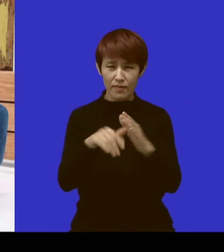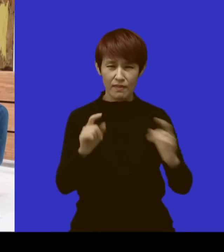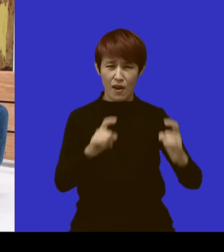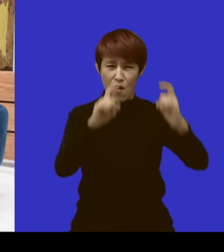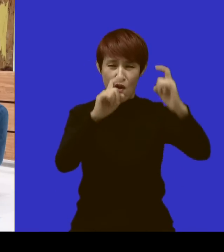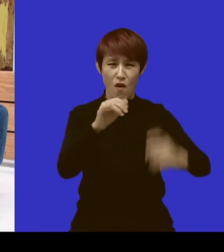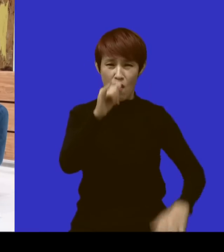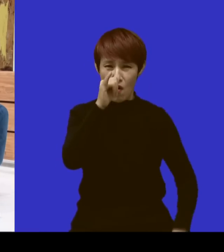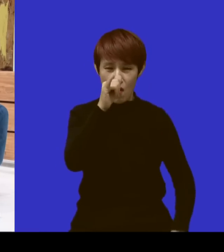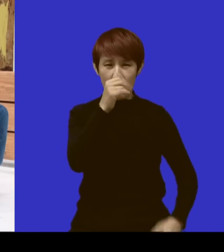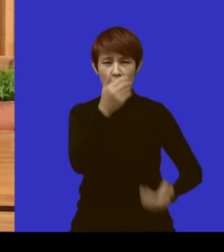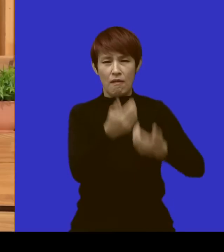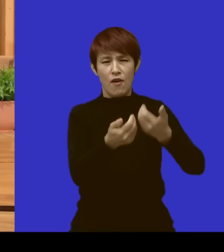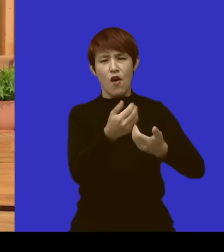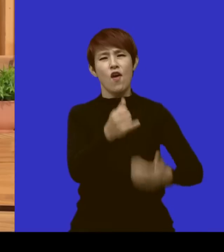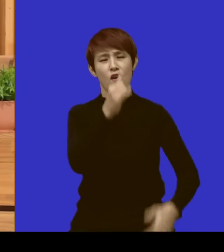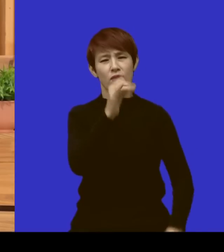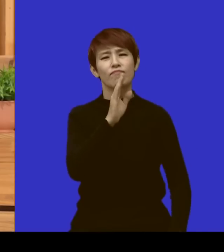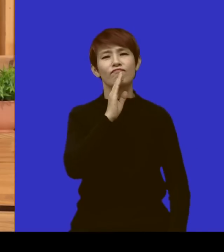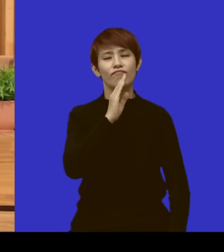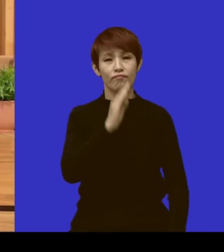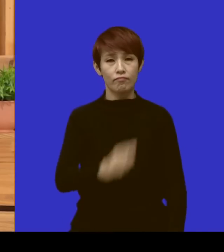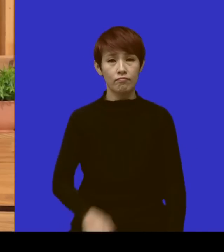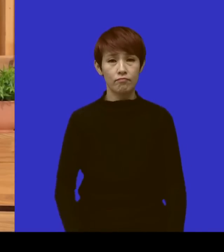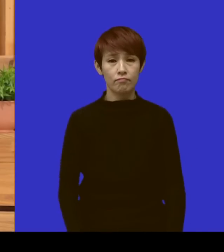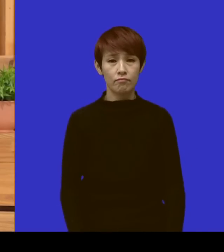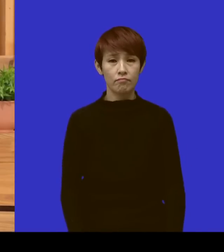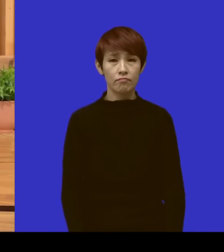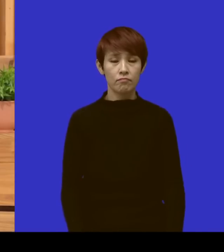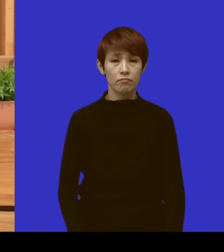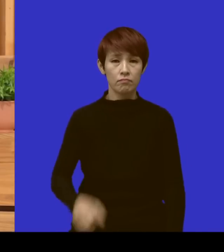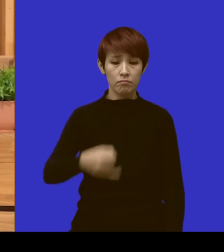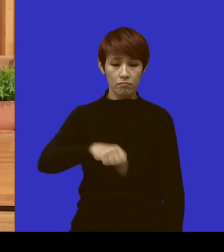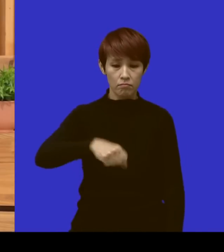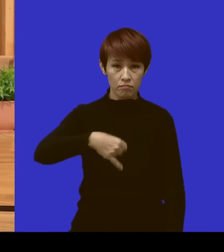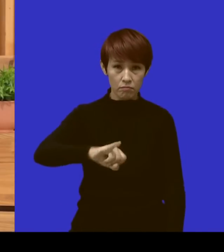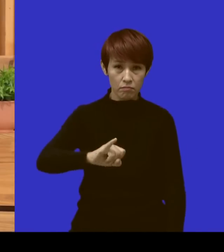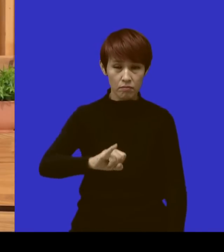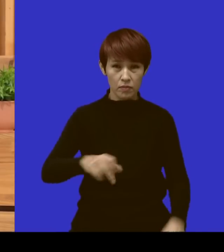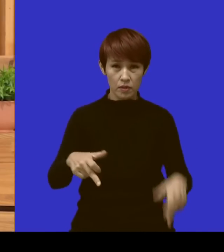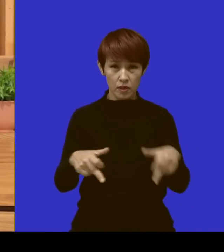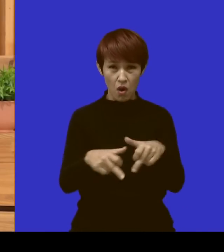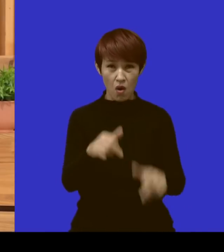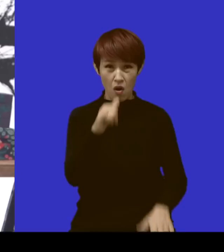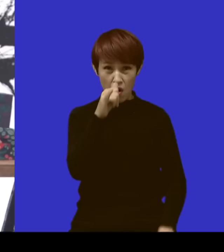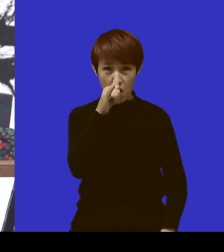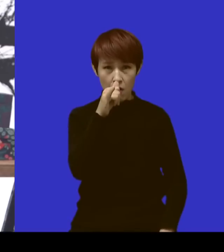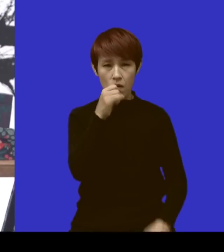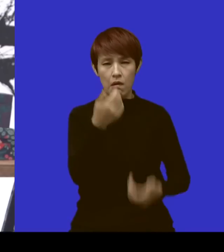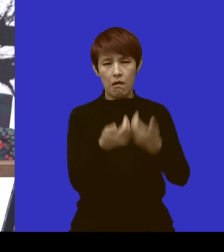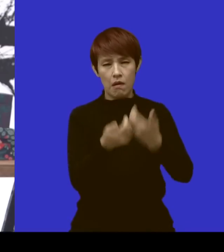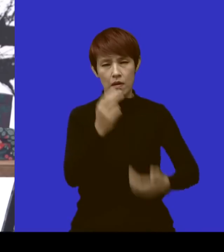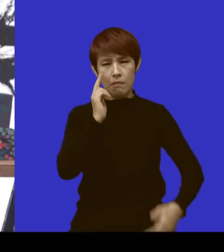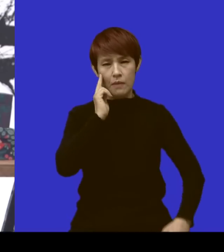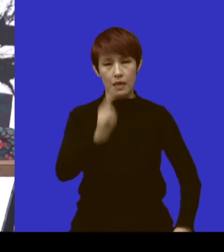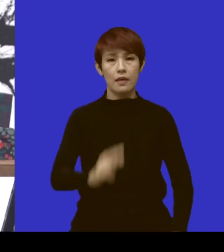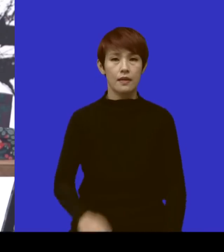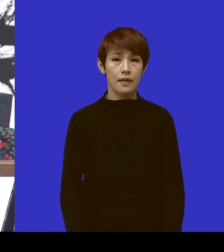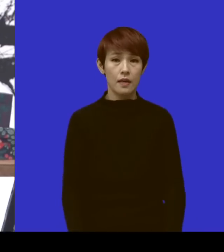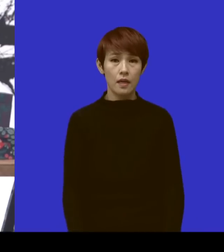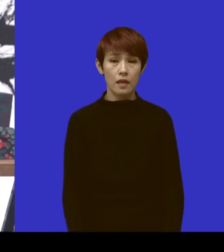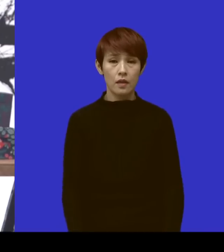때론 갈등이 생기게 되는데요. 자녀에게 장애가 있다면 그 갈등이 심화되곤 한다고 합니다. 네, 오늘